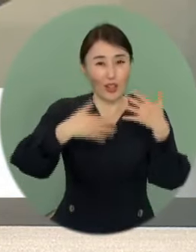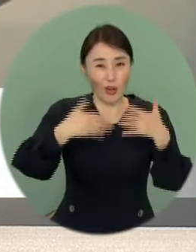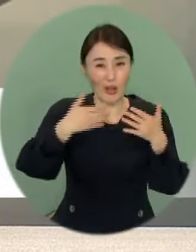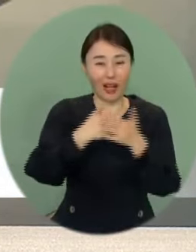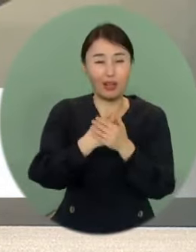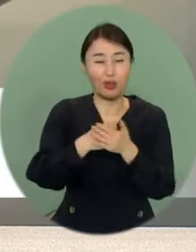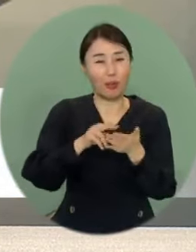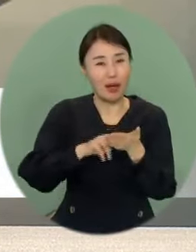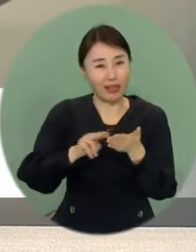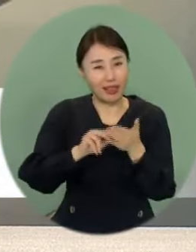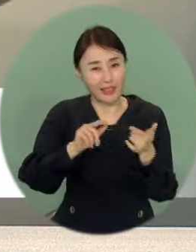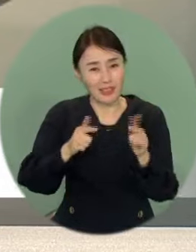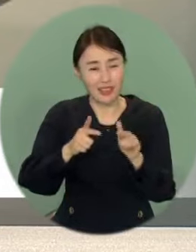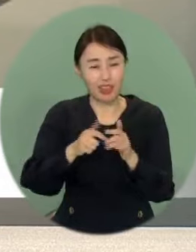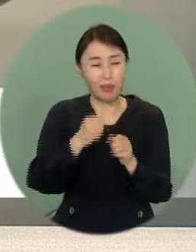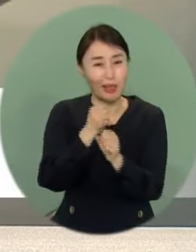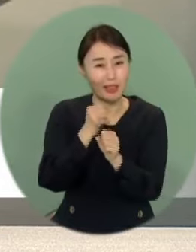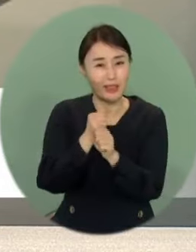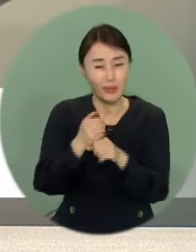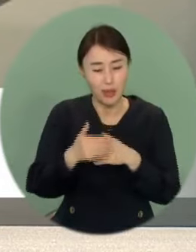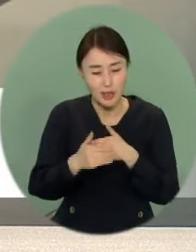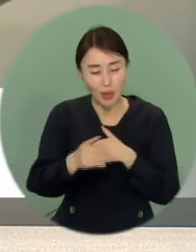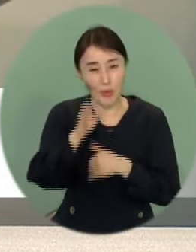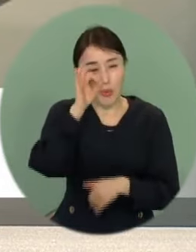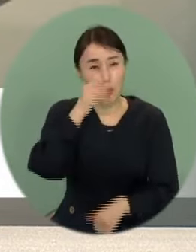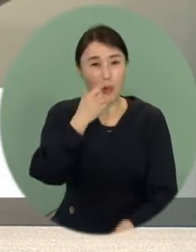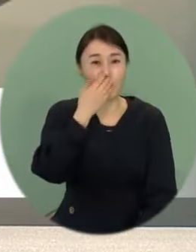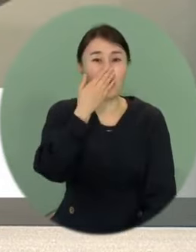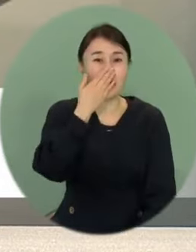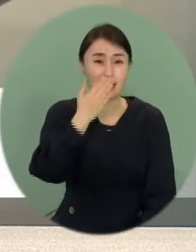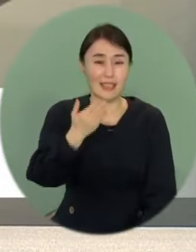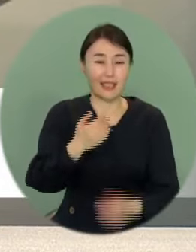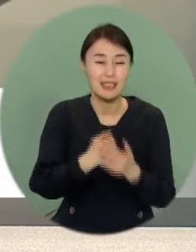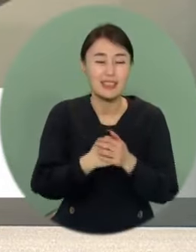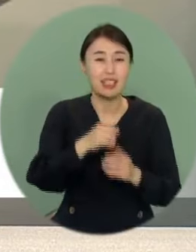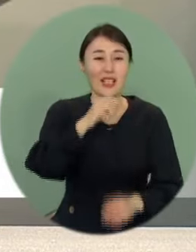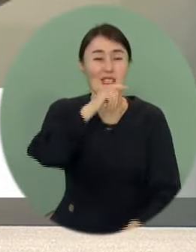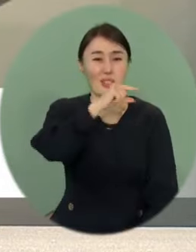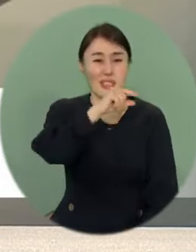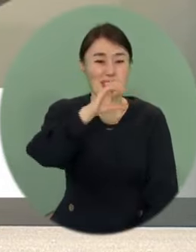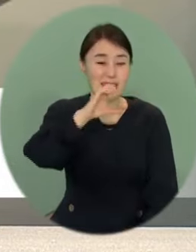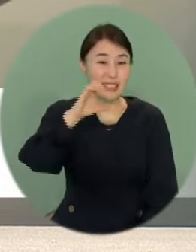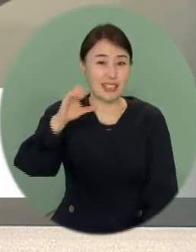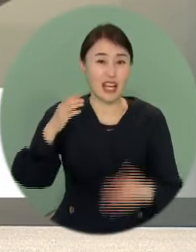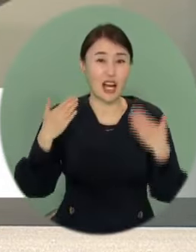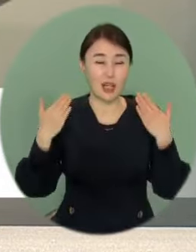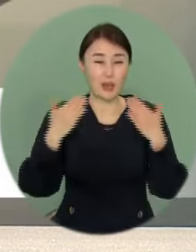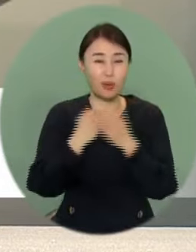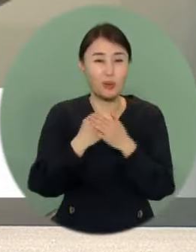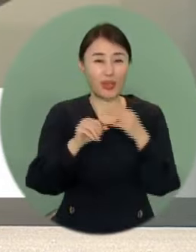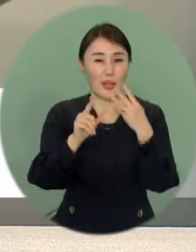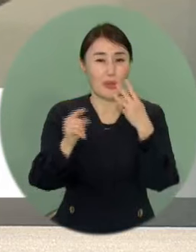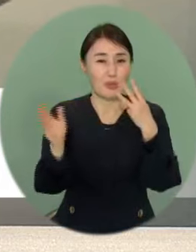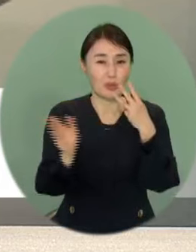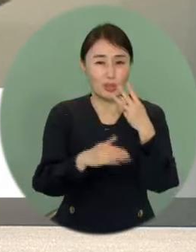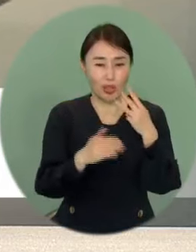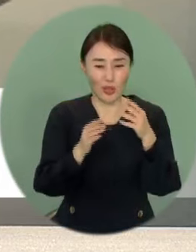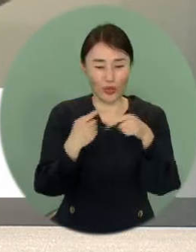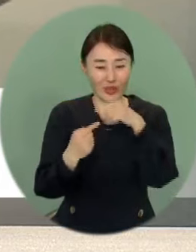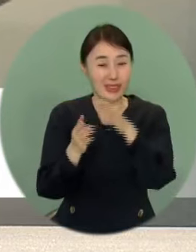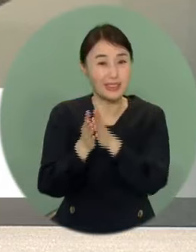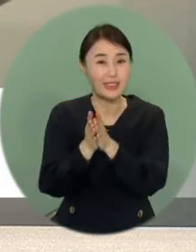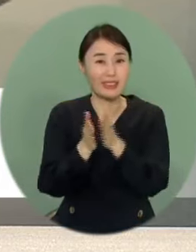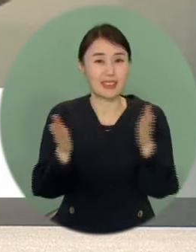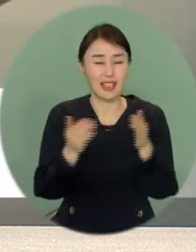등의 제작 과정을 보고 배울 수 있는 광주 실감 콘텐츠 큐브 gcc 사관학교가 다음 달 문을 열고